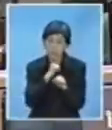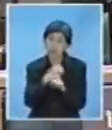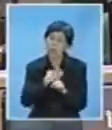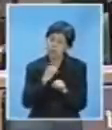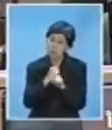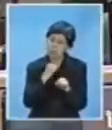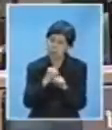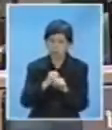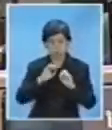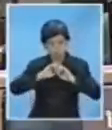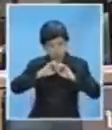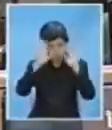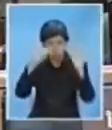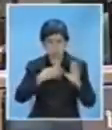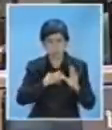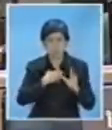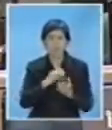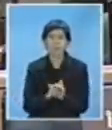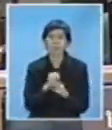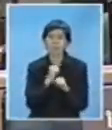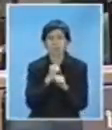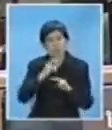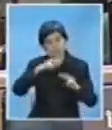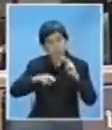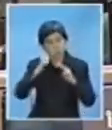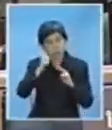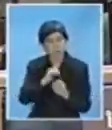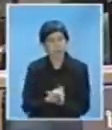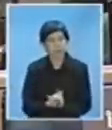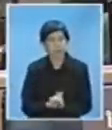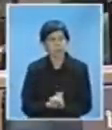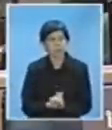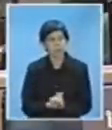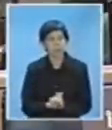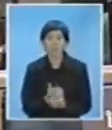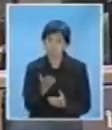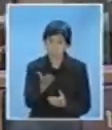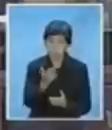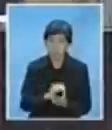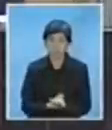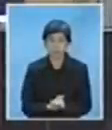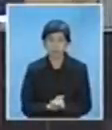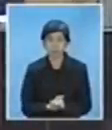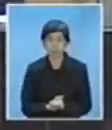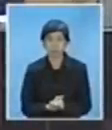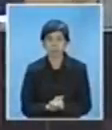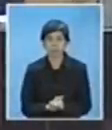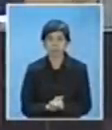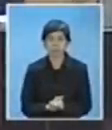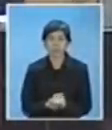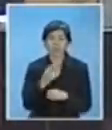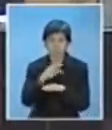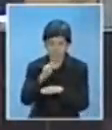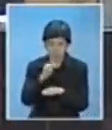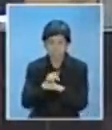องทำให้เกิดความโปร่งใสและสามารถตรวจสอบได้ง่าย ครับเชิญครับ ท่านประธ